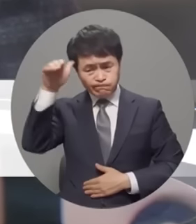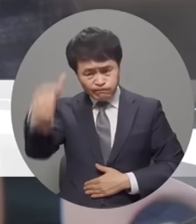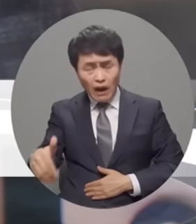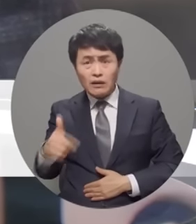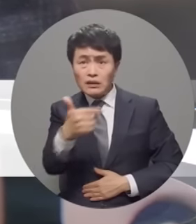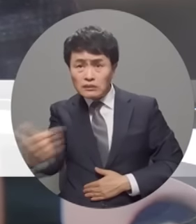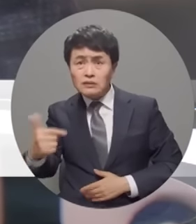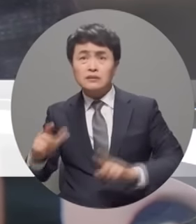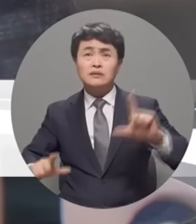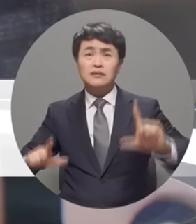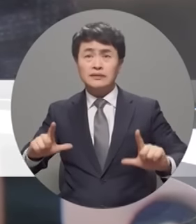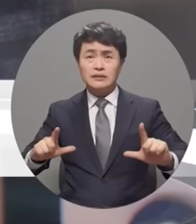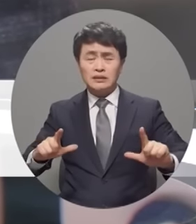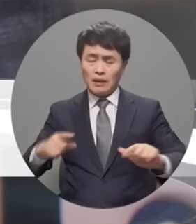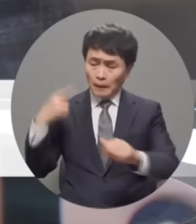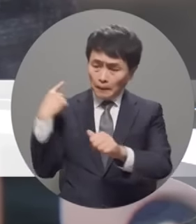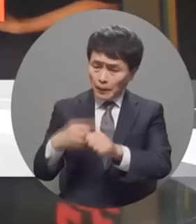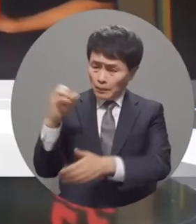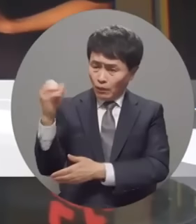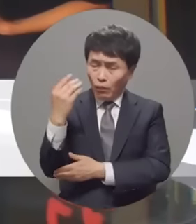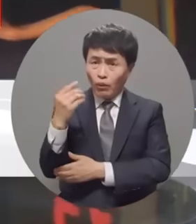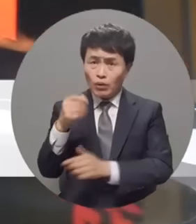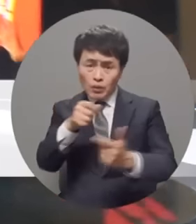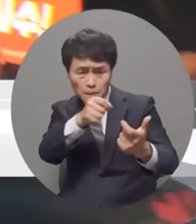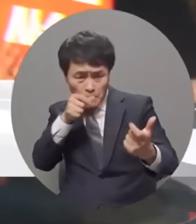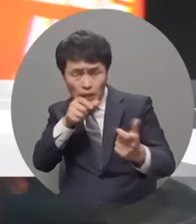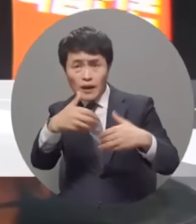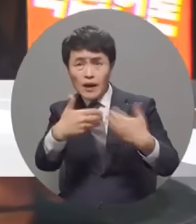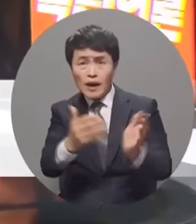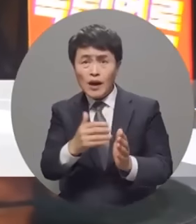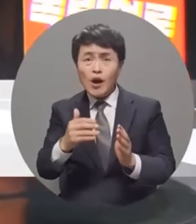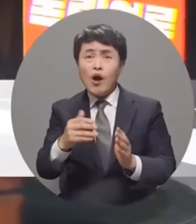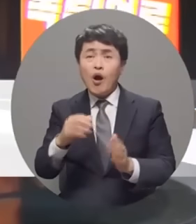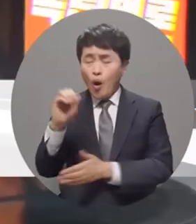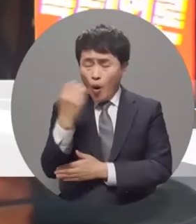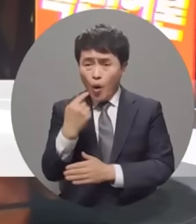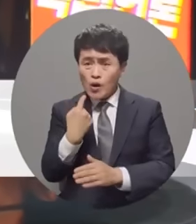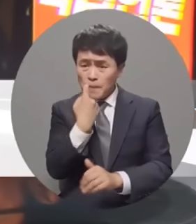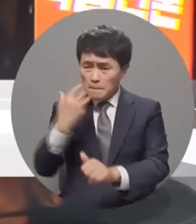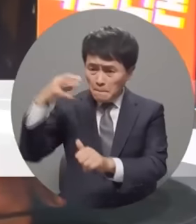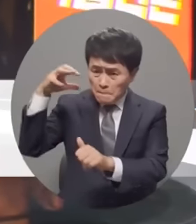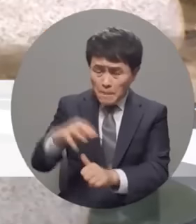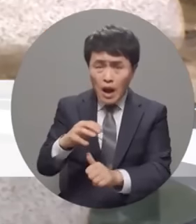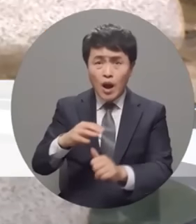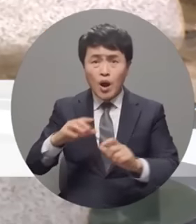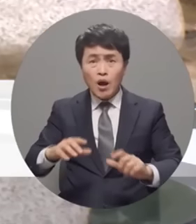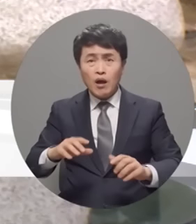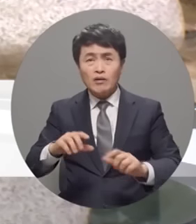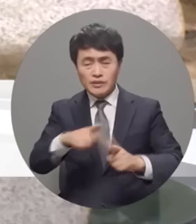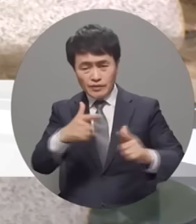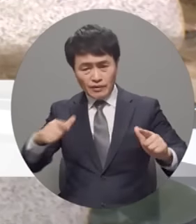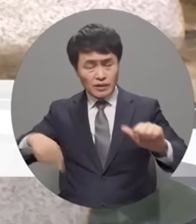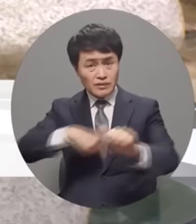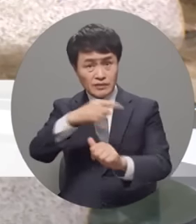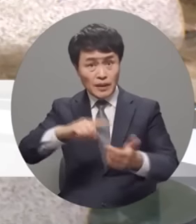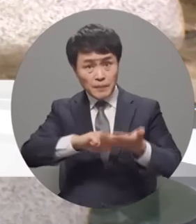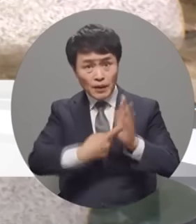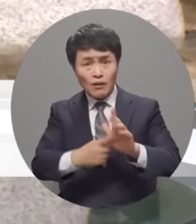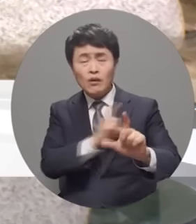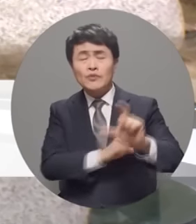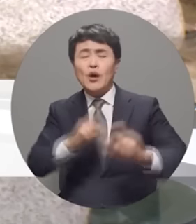나타났는데 잇따른 비판 언론 표적 징계, 언론인 테러 협박 발언 등 올 들어 벌어진 일들까지 반영됐다면 더